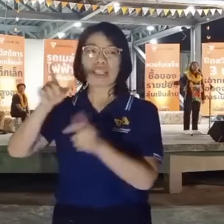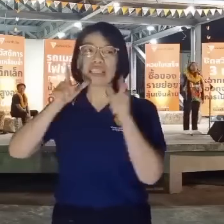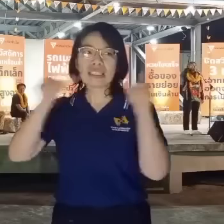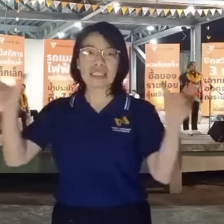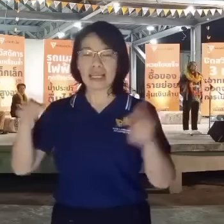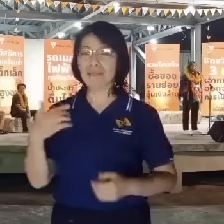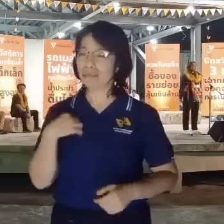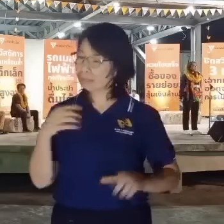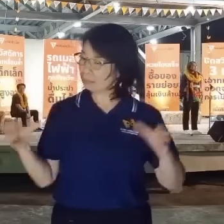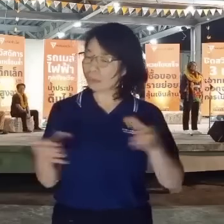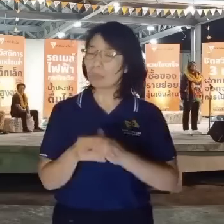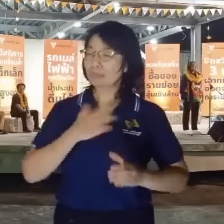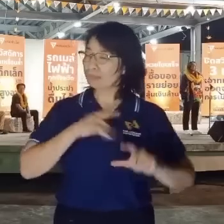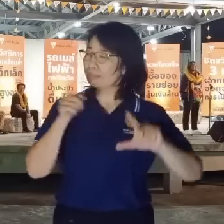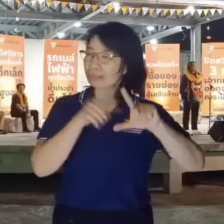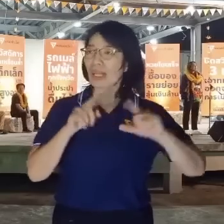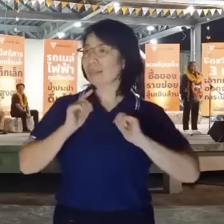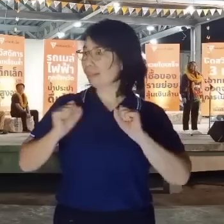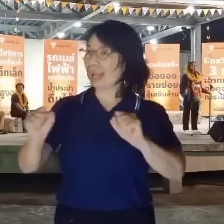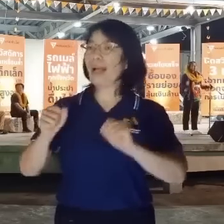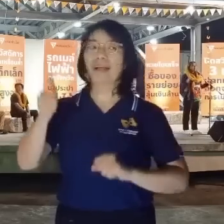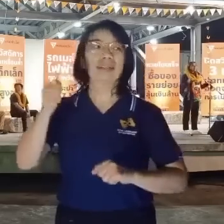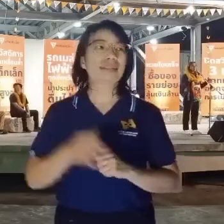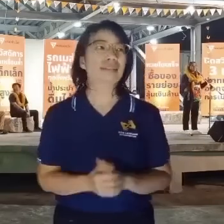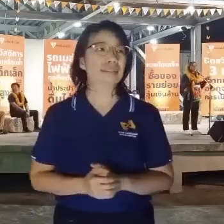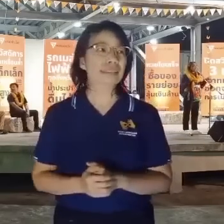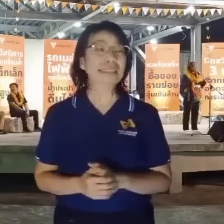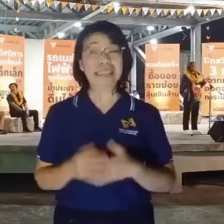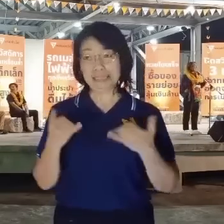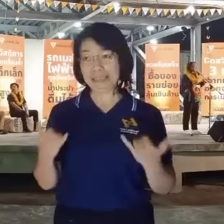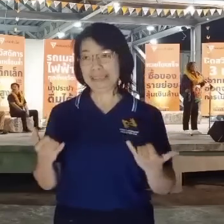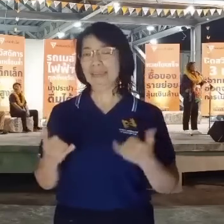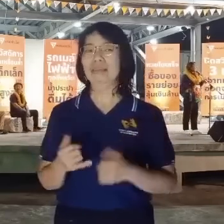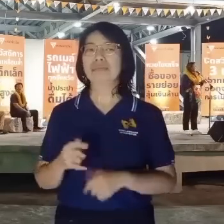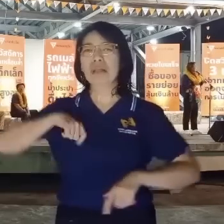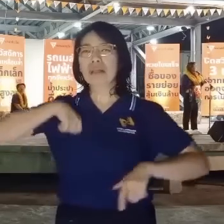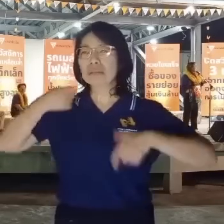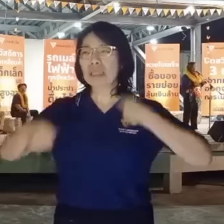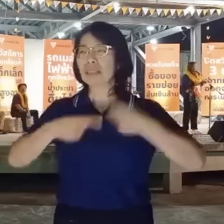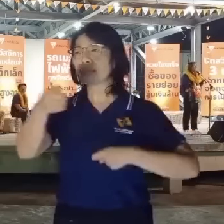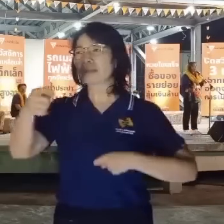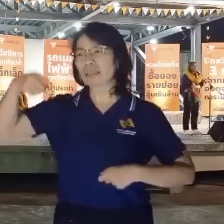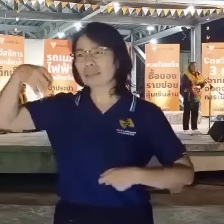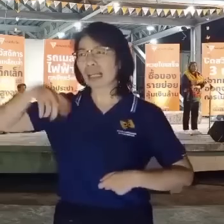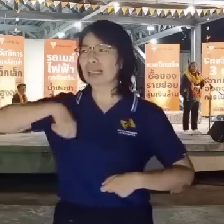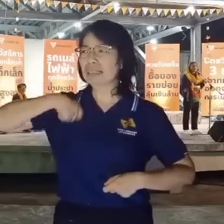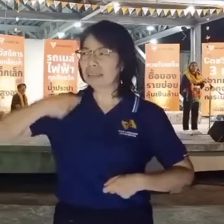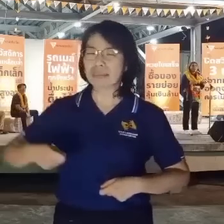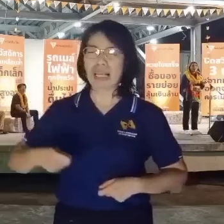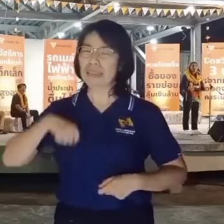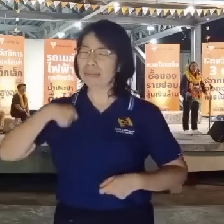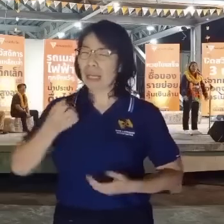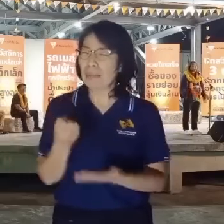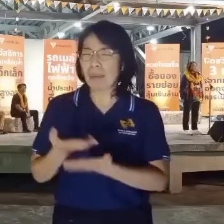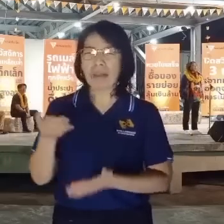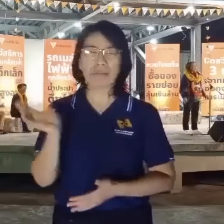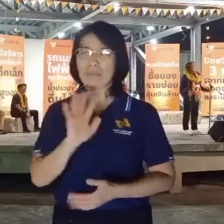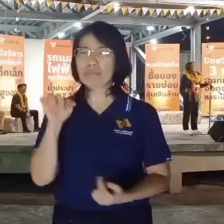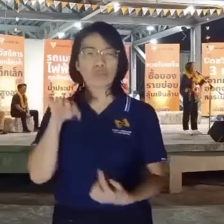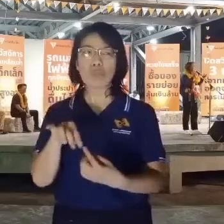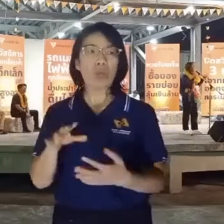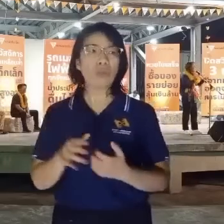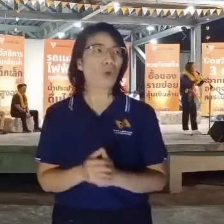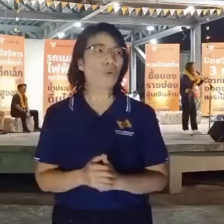รคก้าวไกลใช่ไม่ใช่นี่คือค่าใช้จ่ายที่ประชาชนไม่สมควรที่จะต้องจ่าย